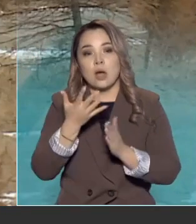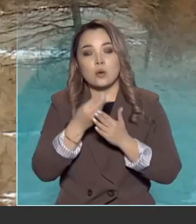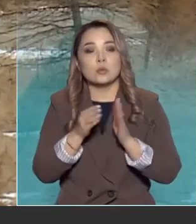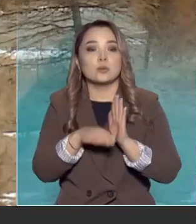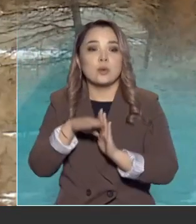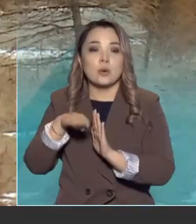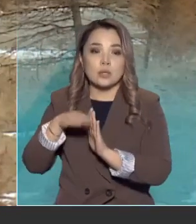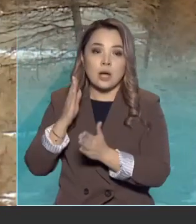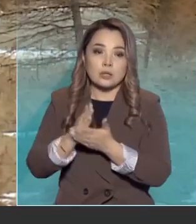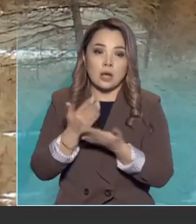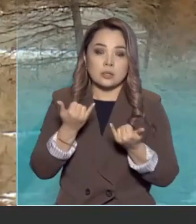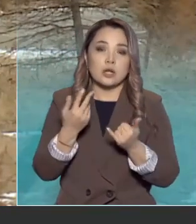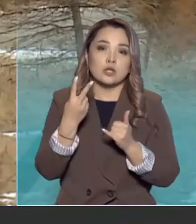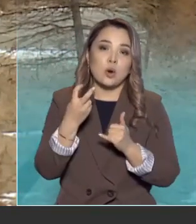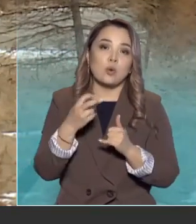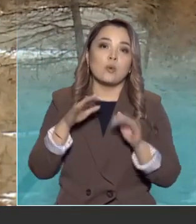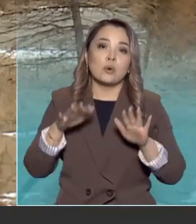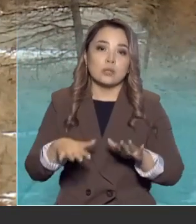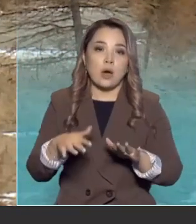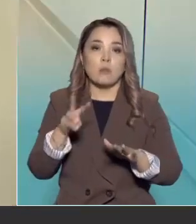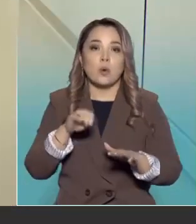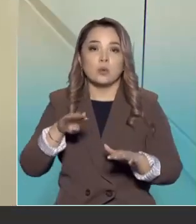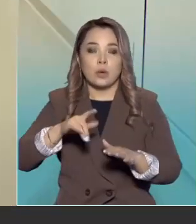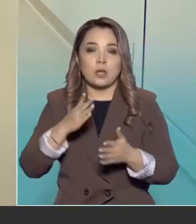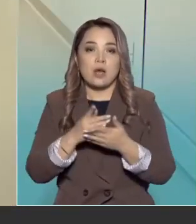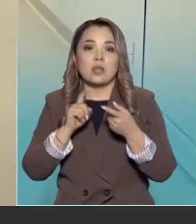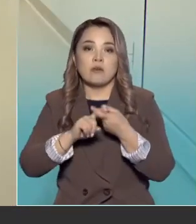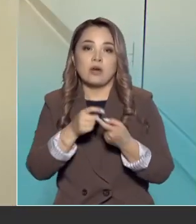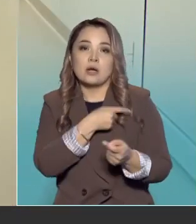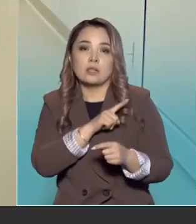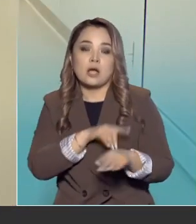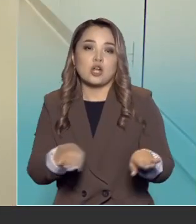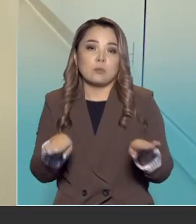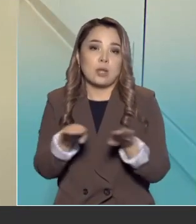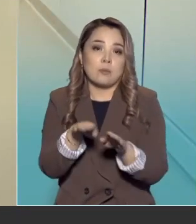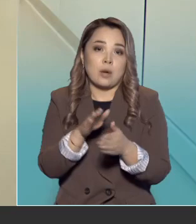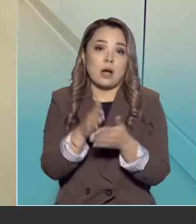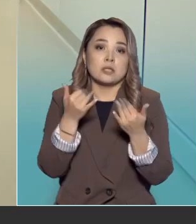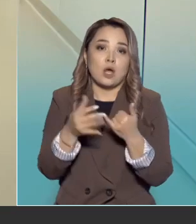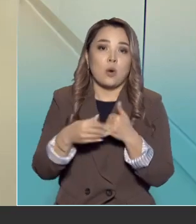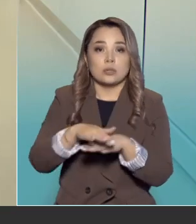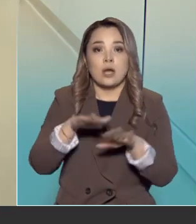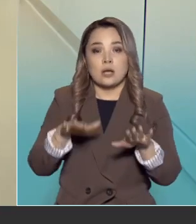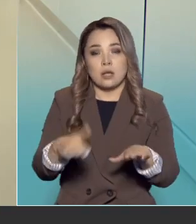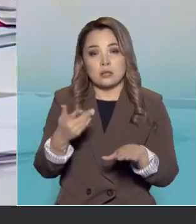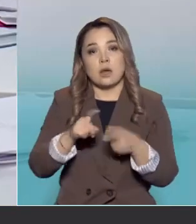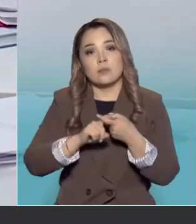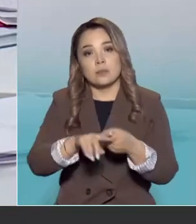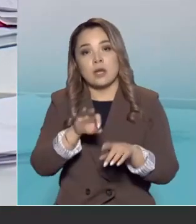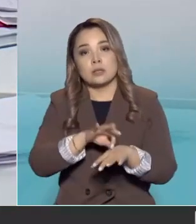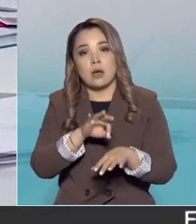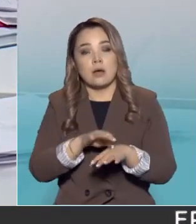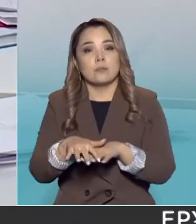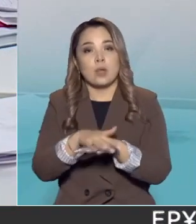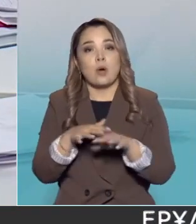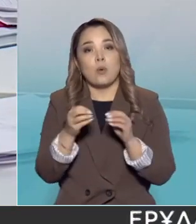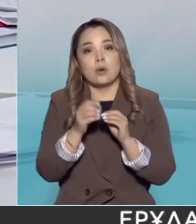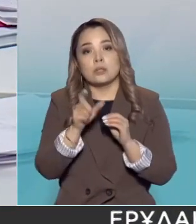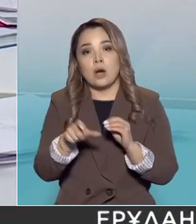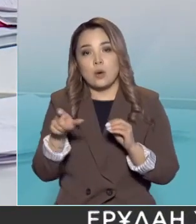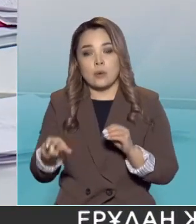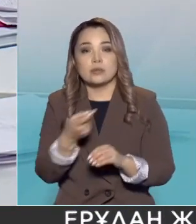оңалуына байланысты қаладағы 200 орындық модульді инфекциялық аурухана жабылды. Қазір өңір бойынша індетке шалдыққан небәрі 10